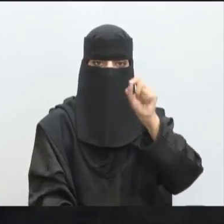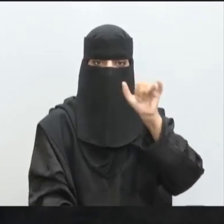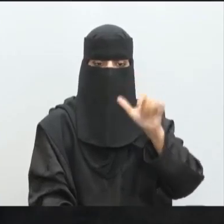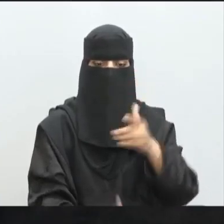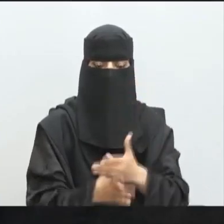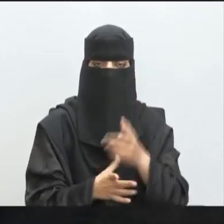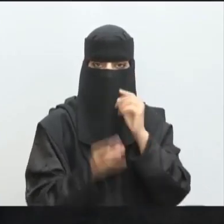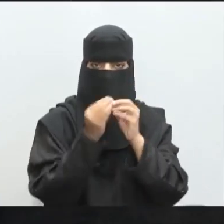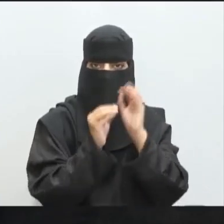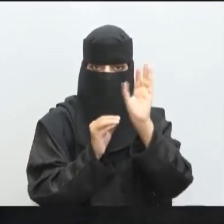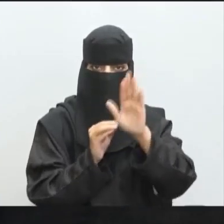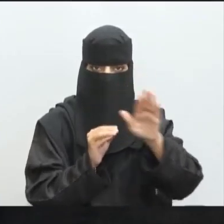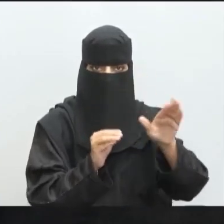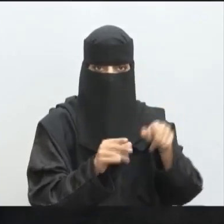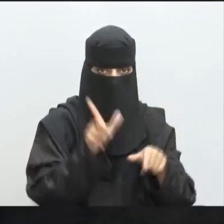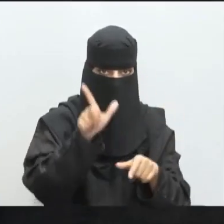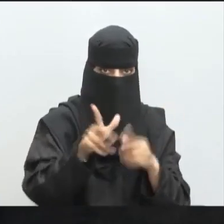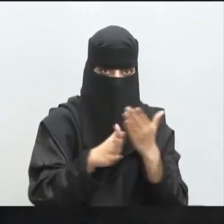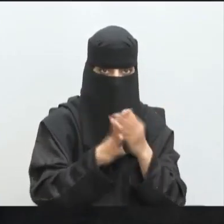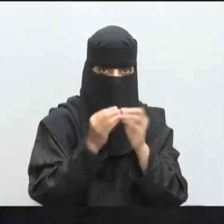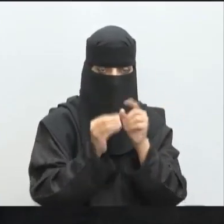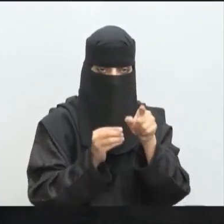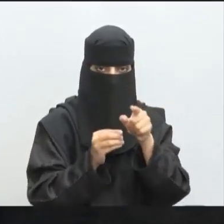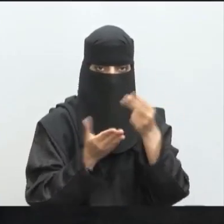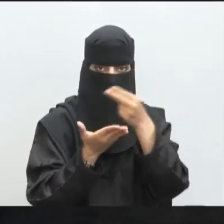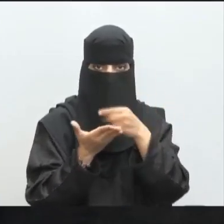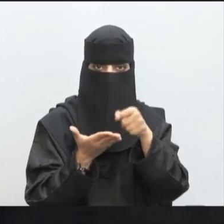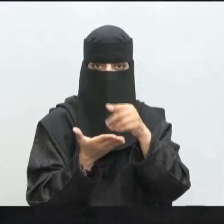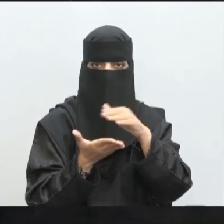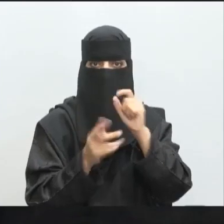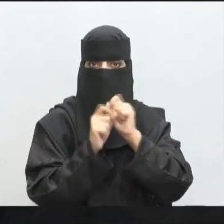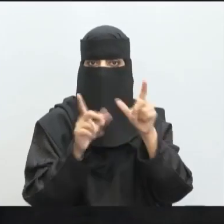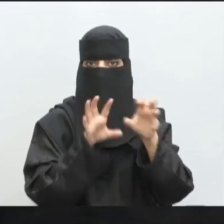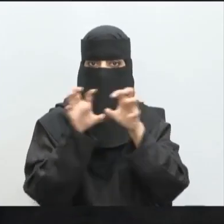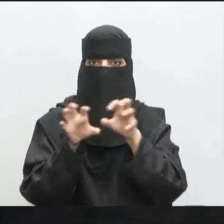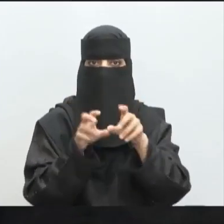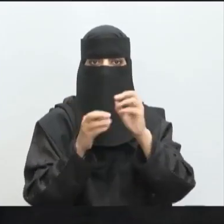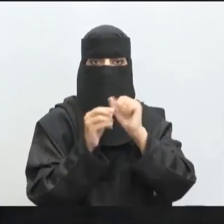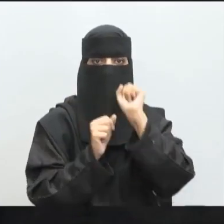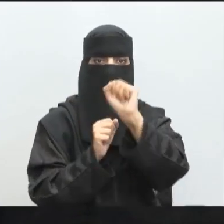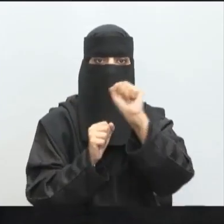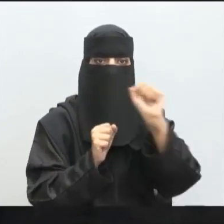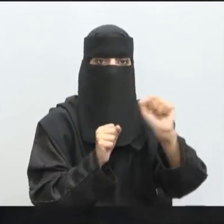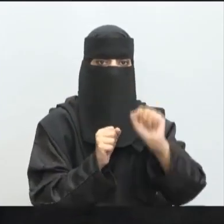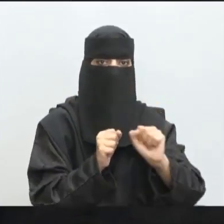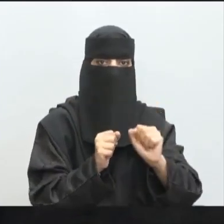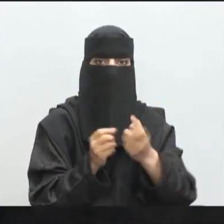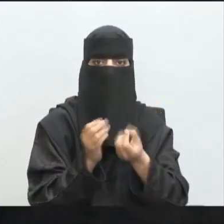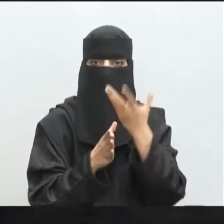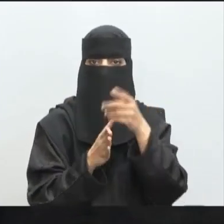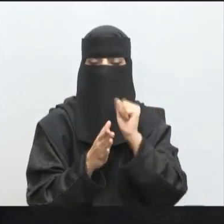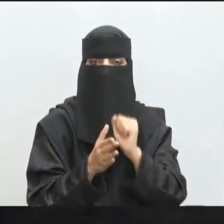والمصطلحات عرفنا ايضا ان الالوان على الخريطه الطبوغرافيه تمثل كل لون يمثل ظاهره